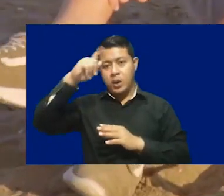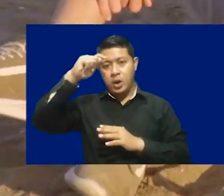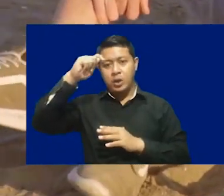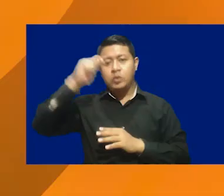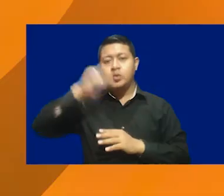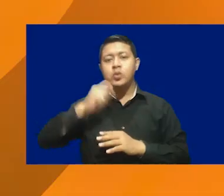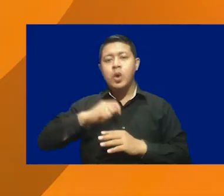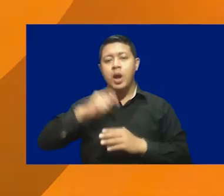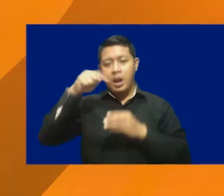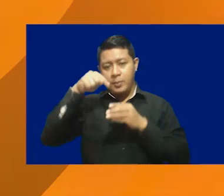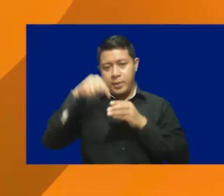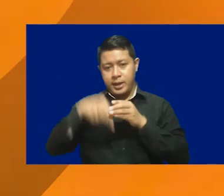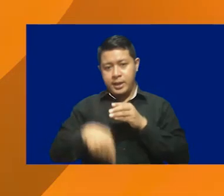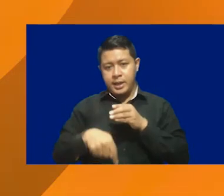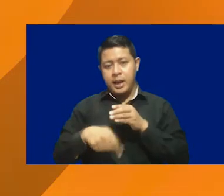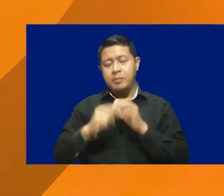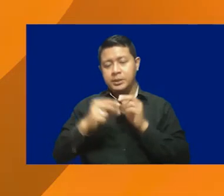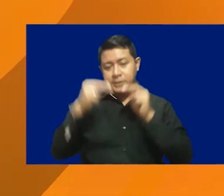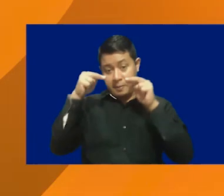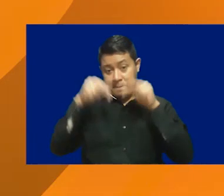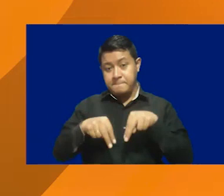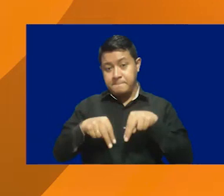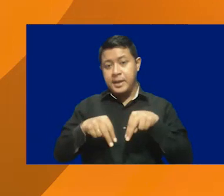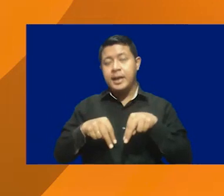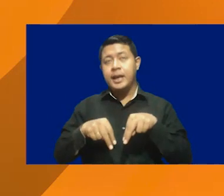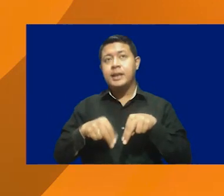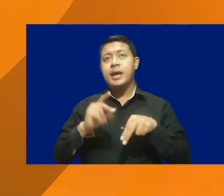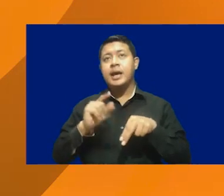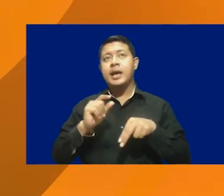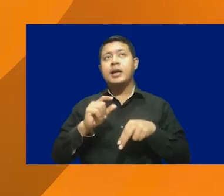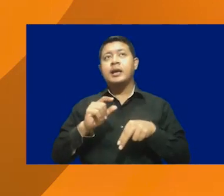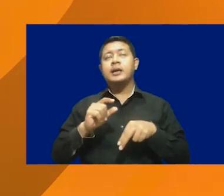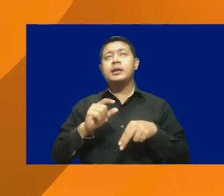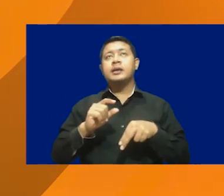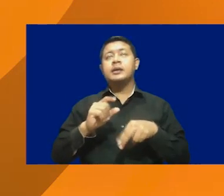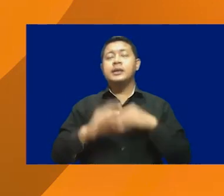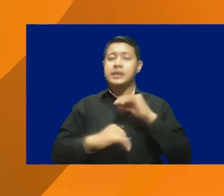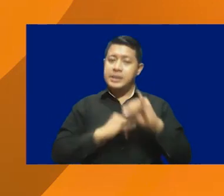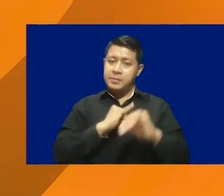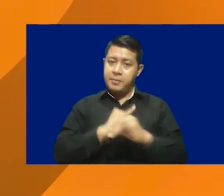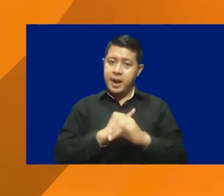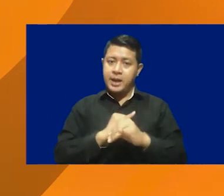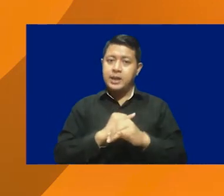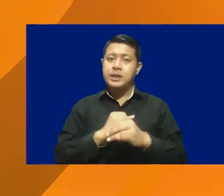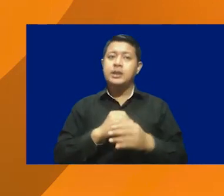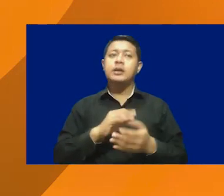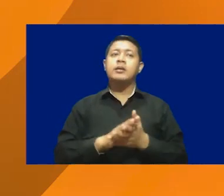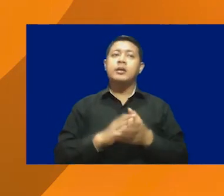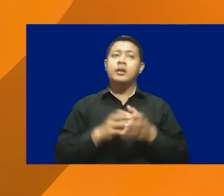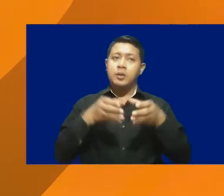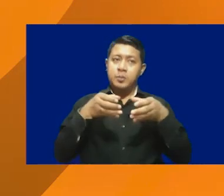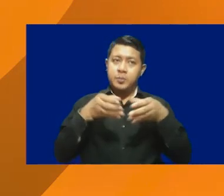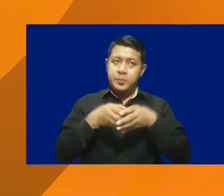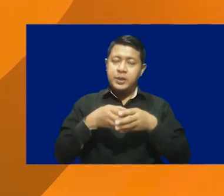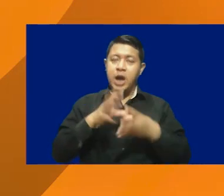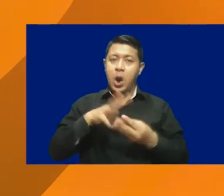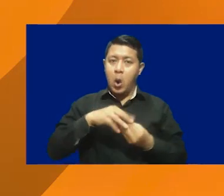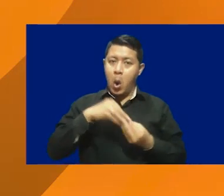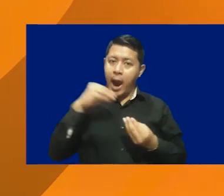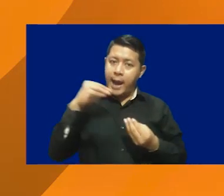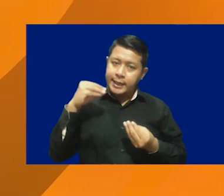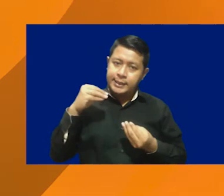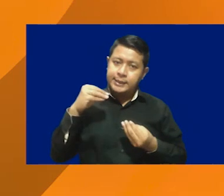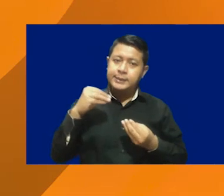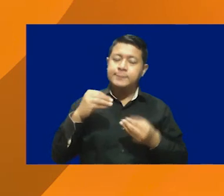orang dewasa dan orang tua sudah lebih dalam, sudah lebih bisa melihat dimensi religius atau dimensi rohani.